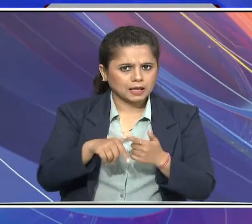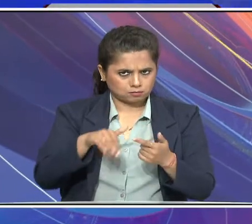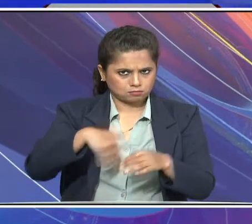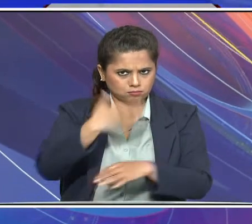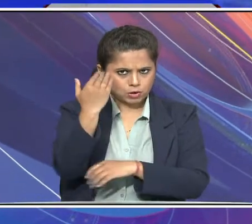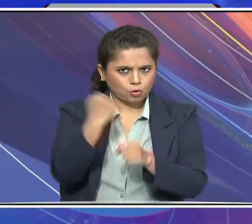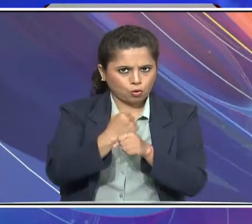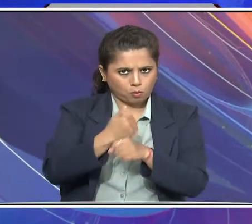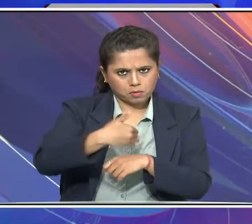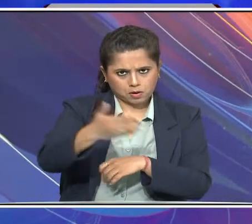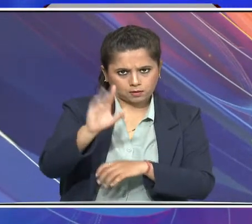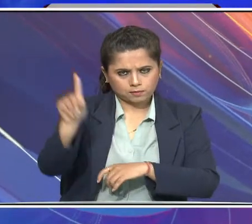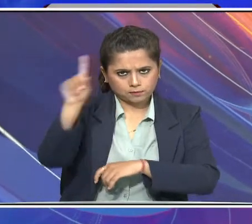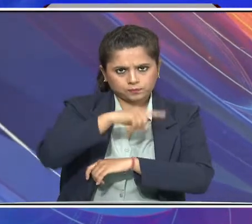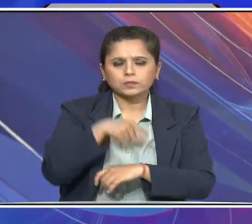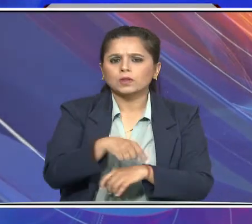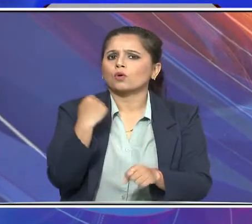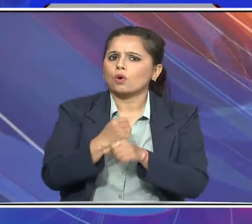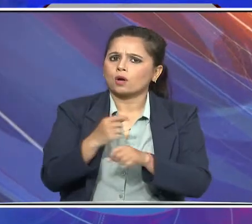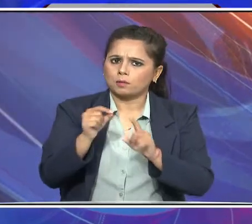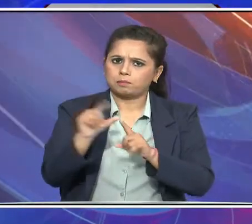गवर्नमेंट इन डी कमिंग